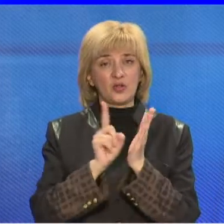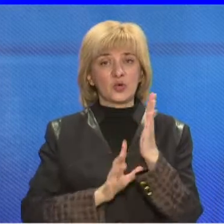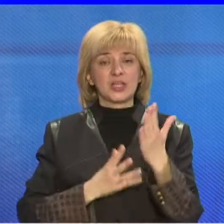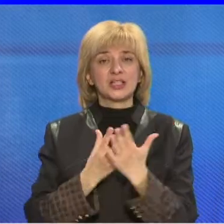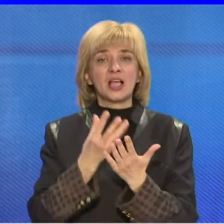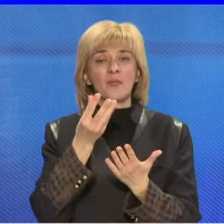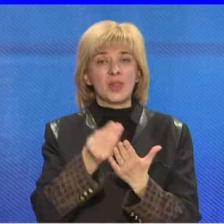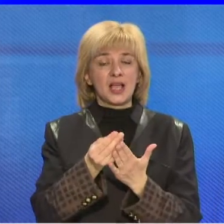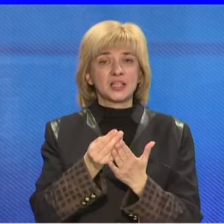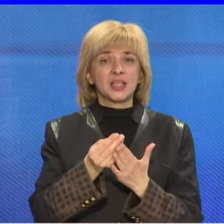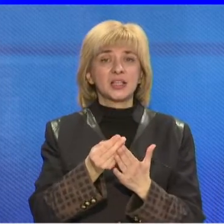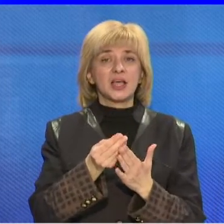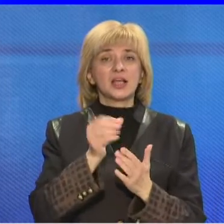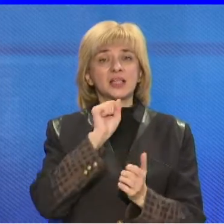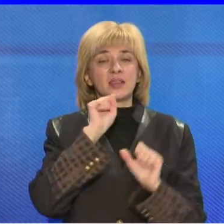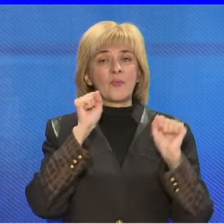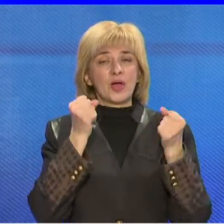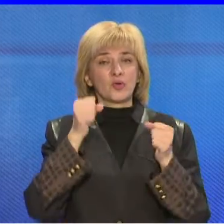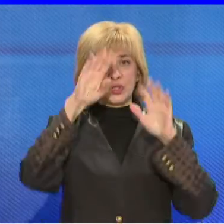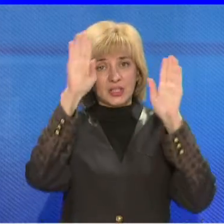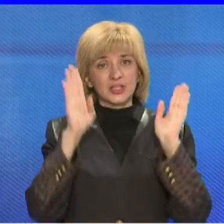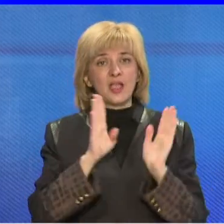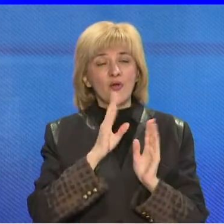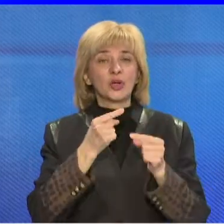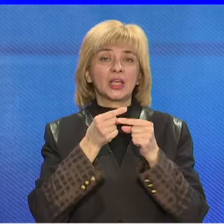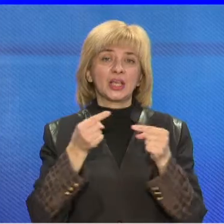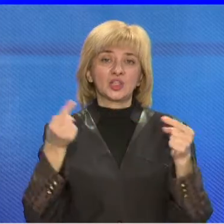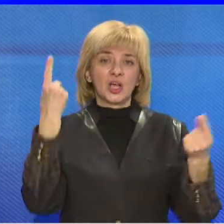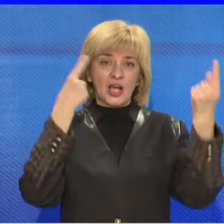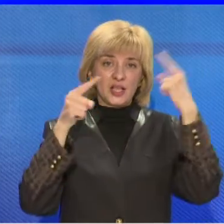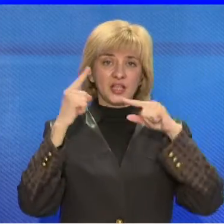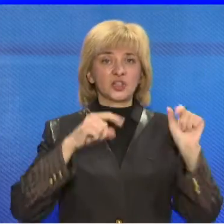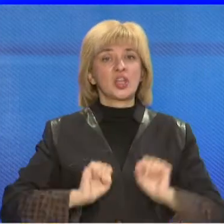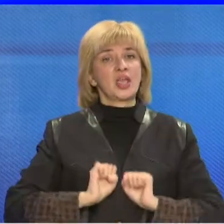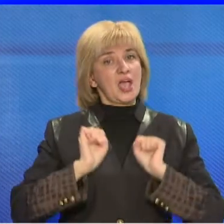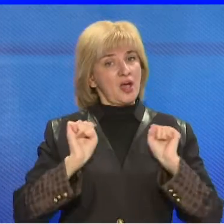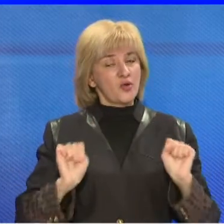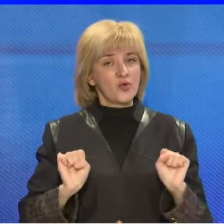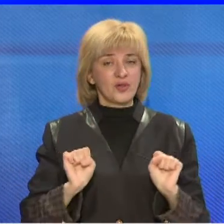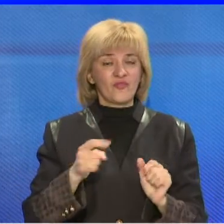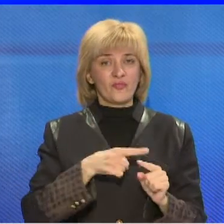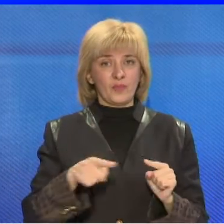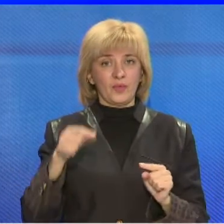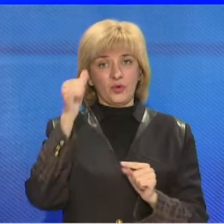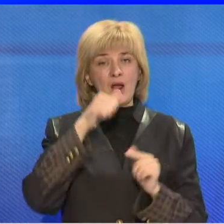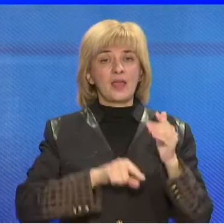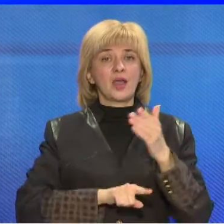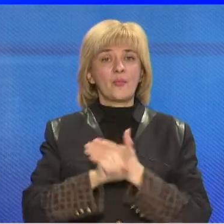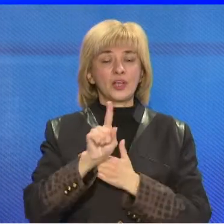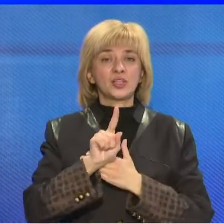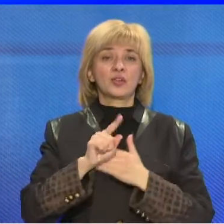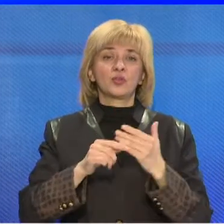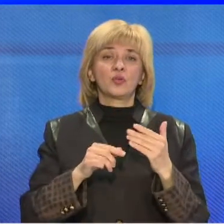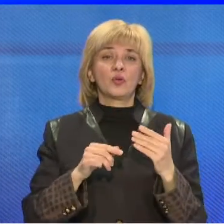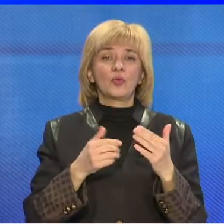заплатять аніматори, Деди Морози, Снігурки і інші казочні новогодні герої у бягучому році. Але на початку віншувально-забавляльної